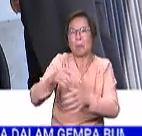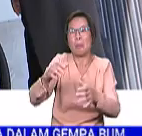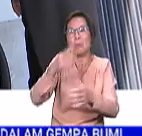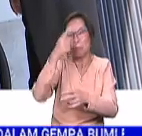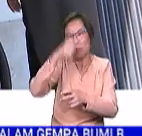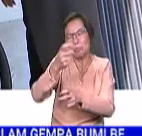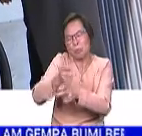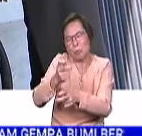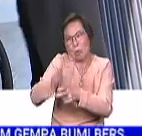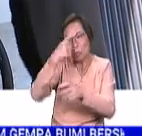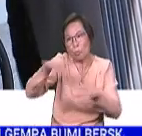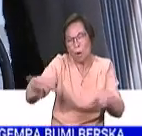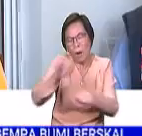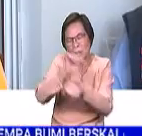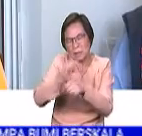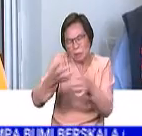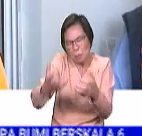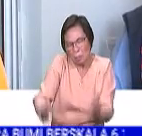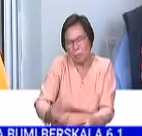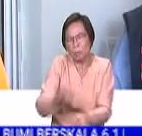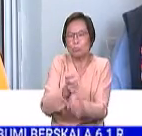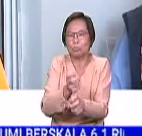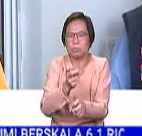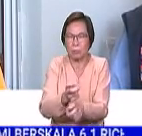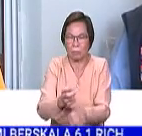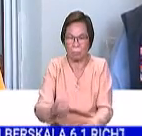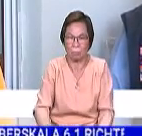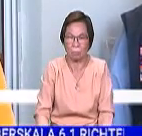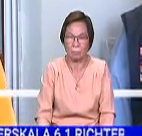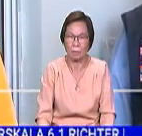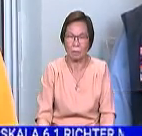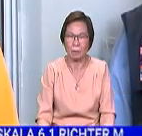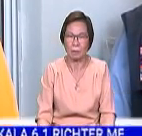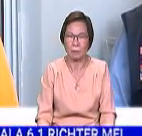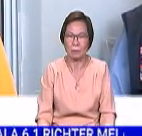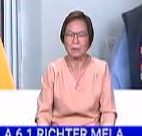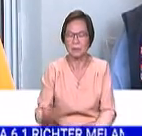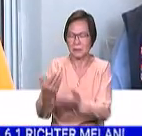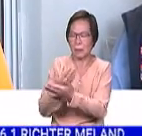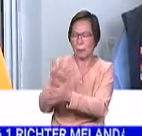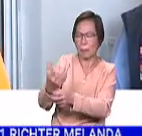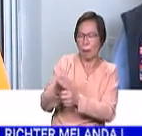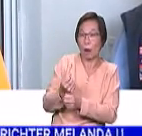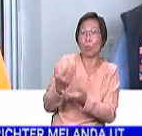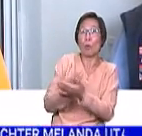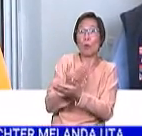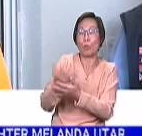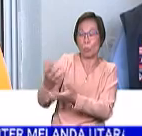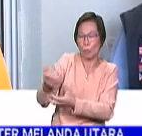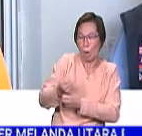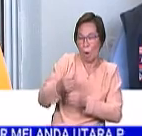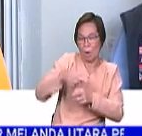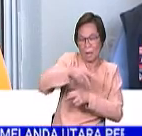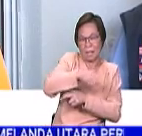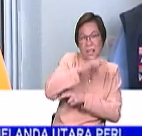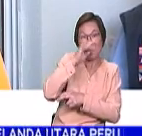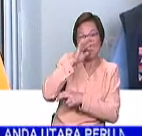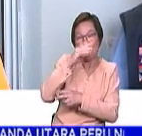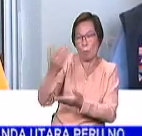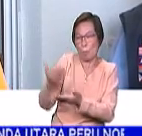melakukan kerja-kerja bright Hai jadi gila dapat bau nih please oleh seseorang mana